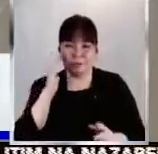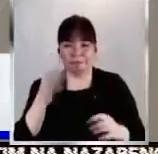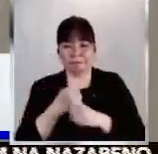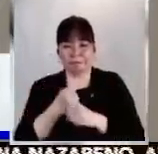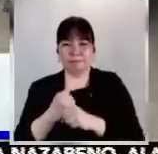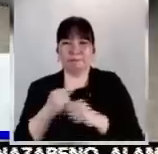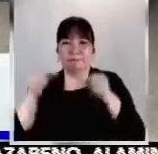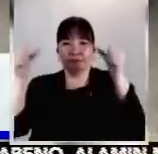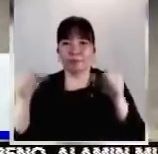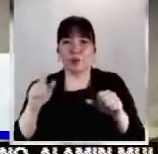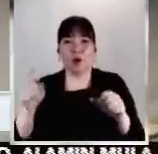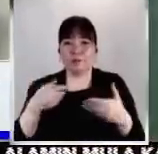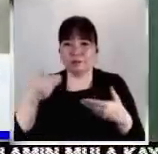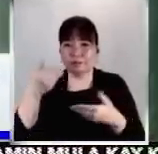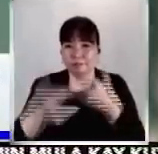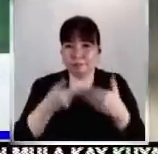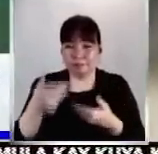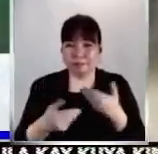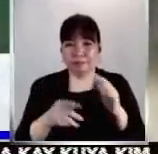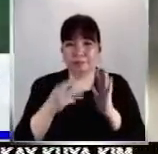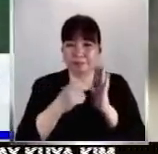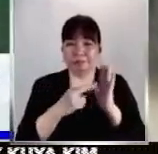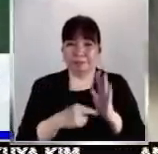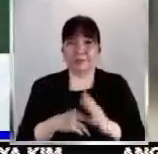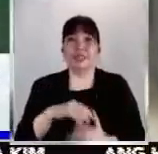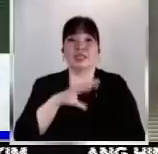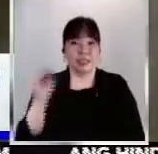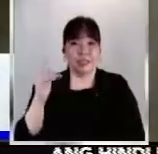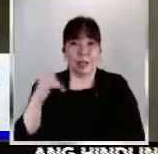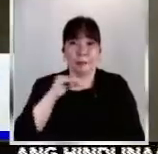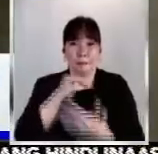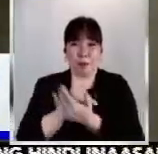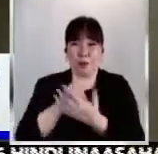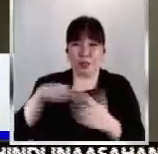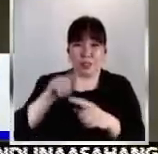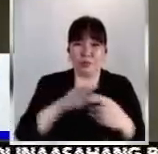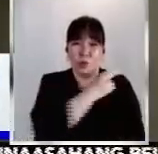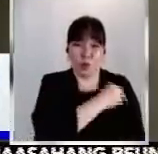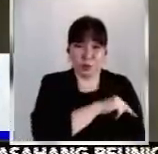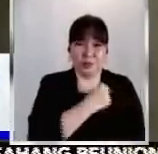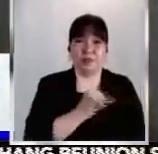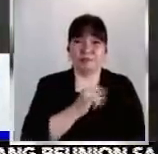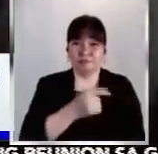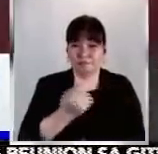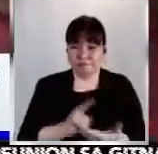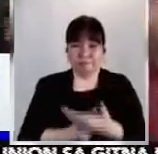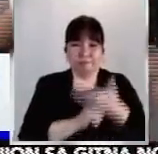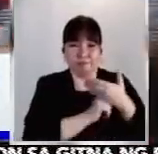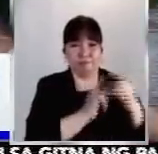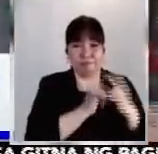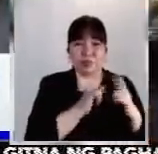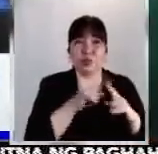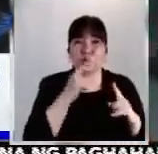specific protocols. At para iwas punuan sa mga hospital at isolation facility, at kasunod ng mga ulat na marami sa mga tinatamaan ng Omicron